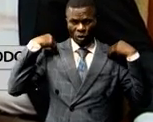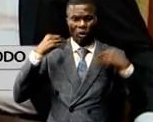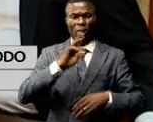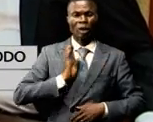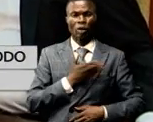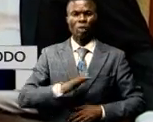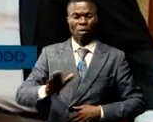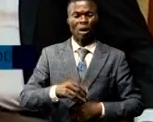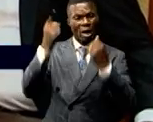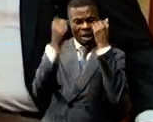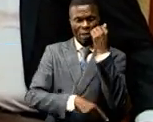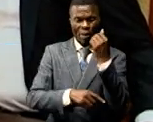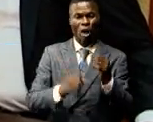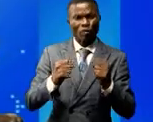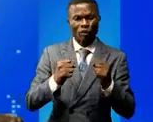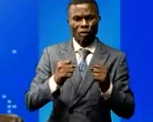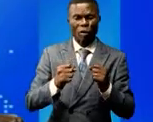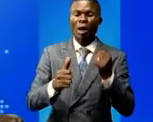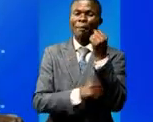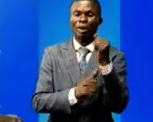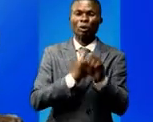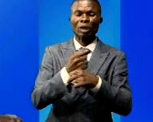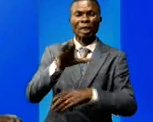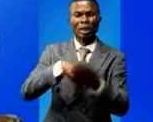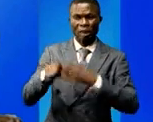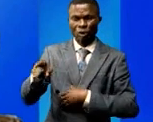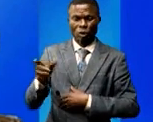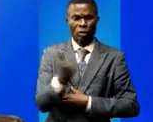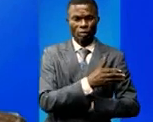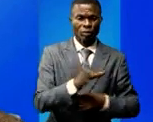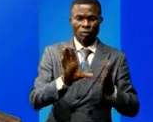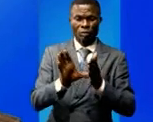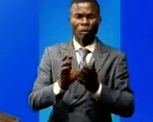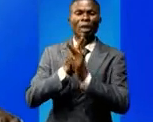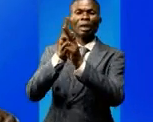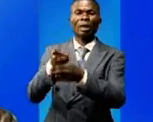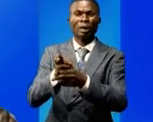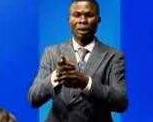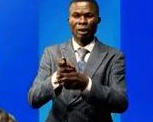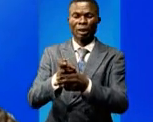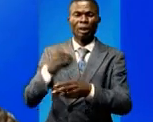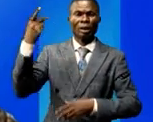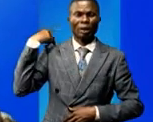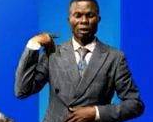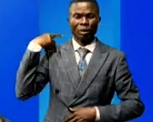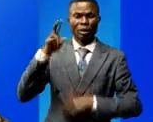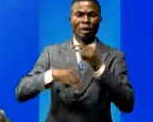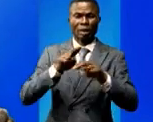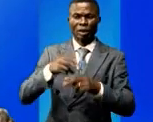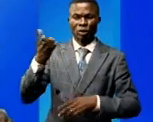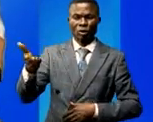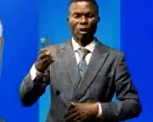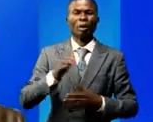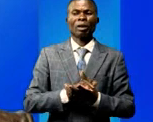de sanctionner sévèrement les coupables. Suivez à ce sujet des réactions des élus du peuple.